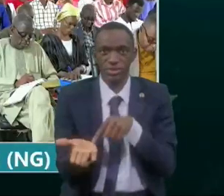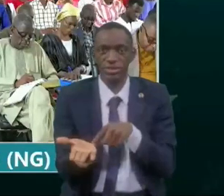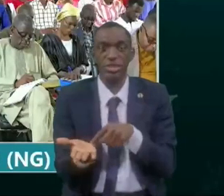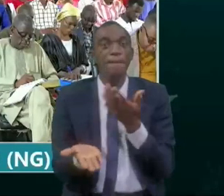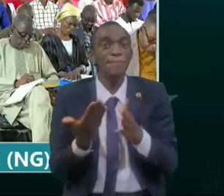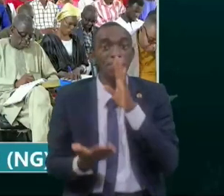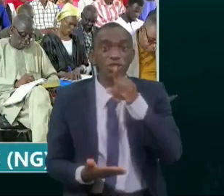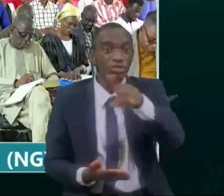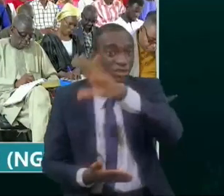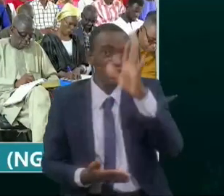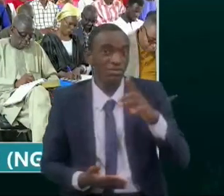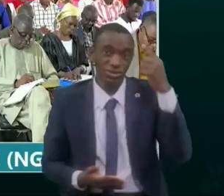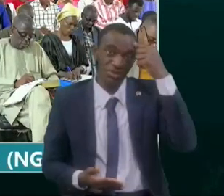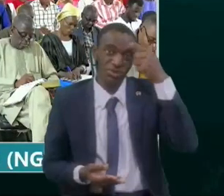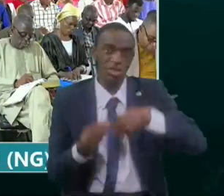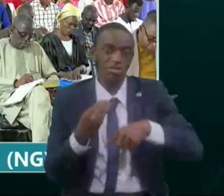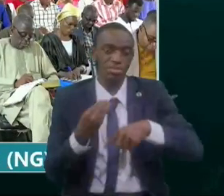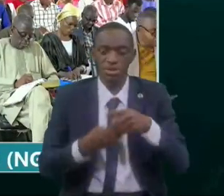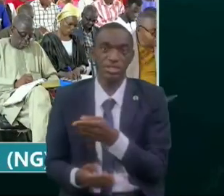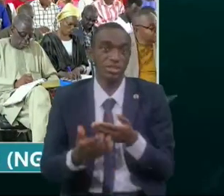Peut-être que tu n'as jamais pensé à ça.